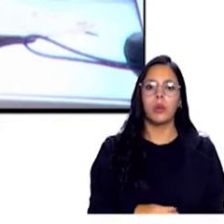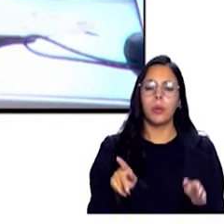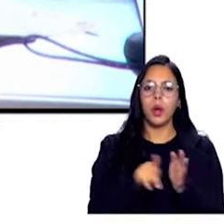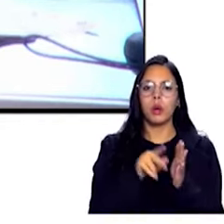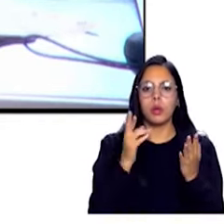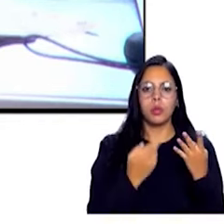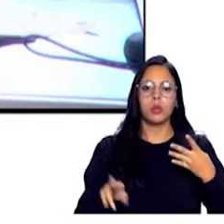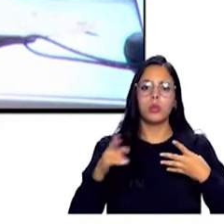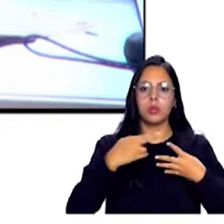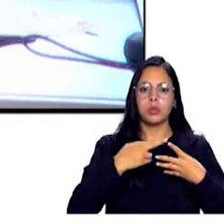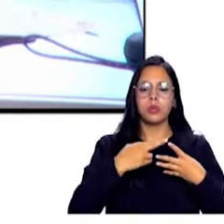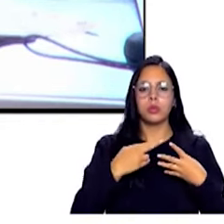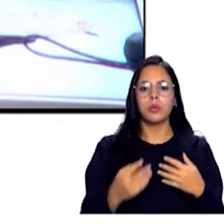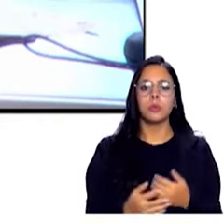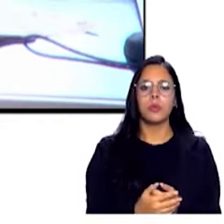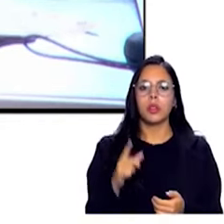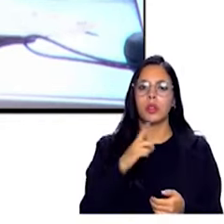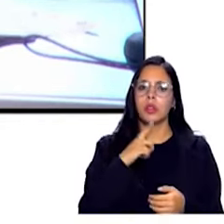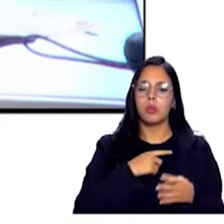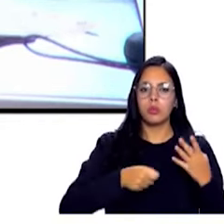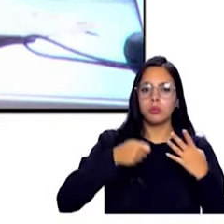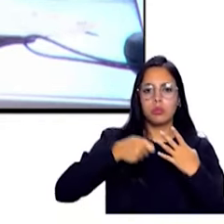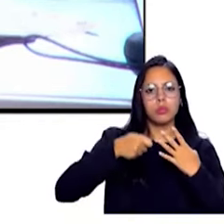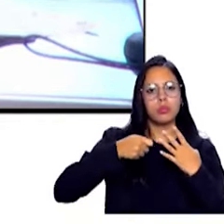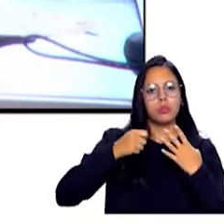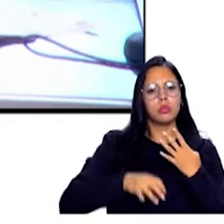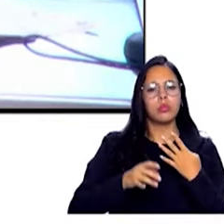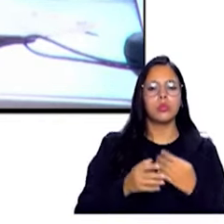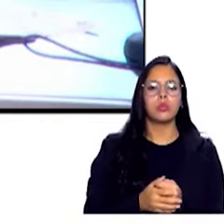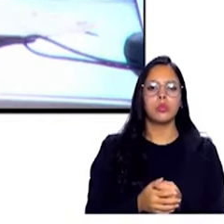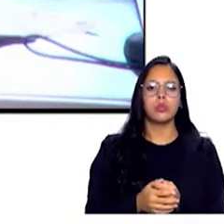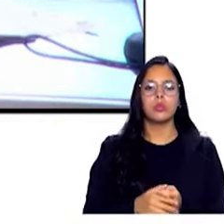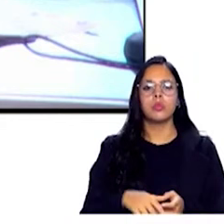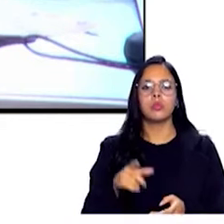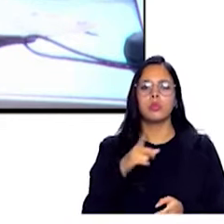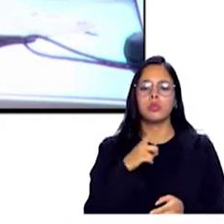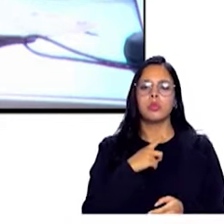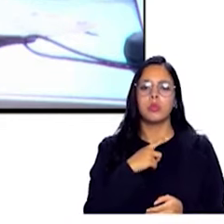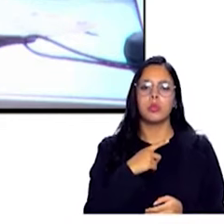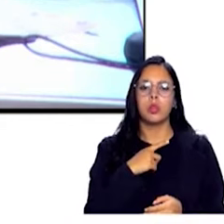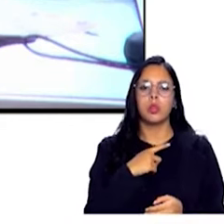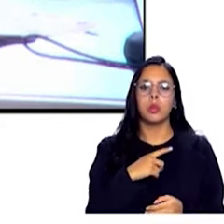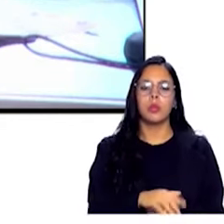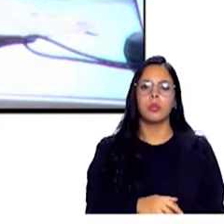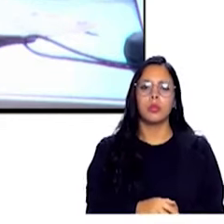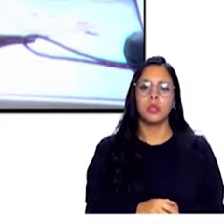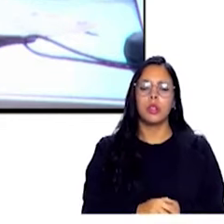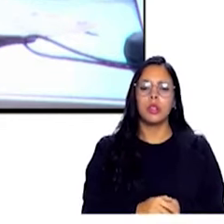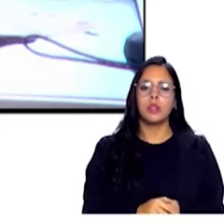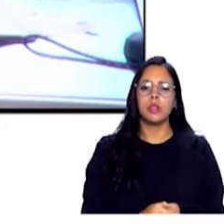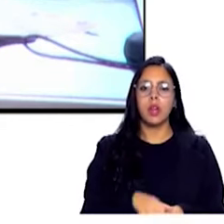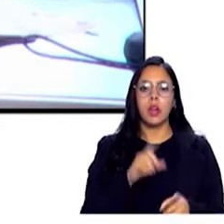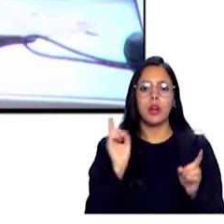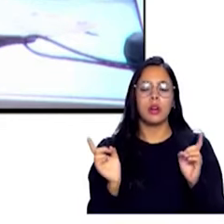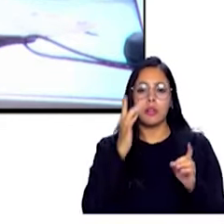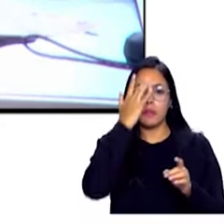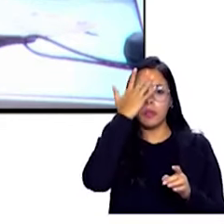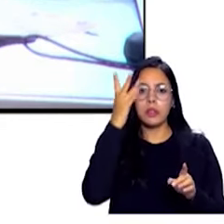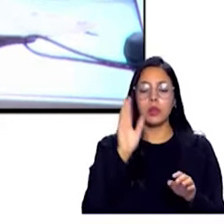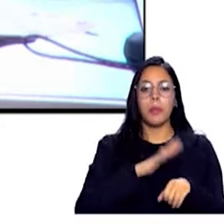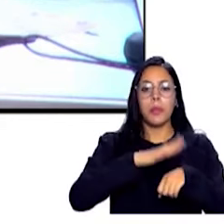de la cour de cassation devient moins accessible ET moins lisible Pour avoir un